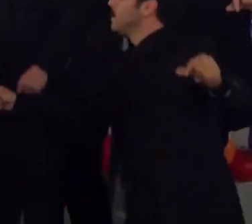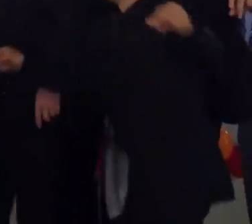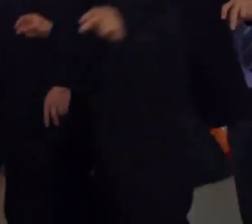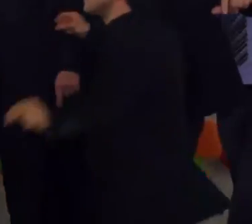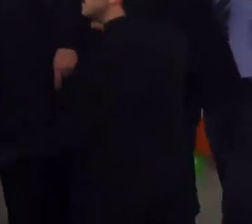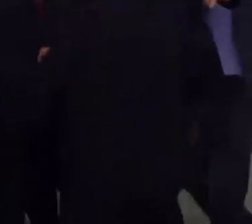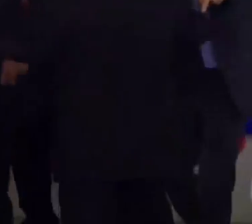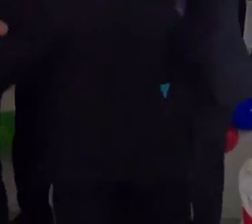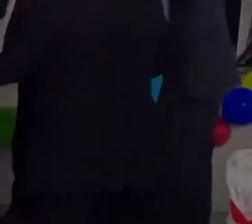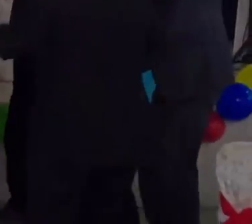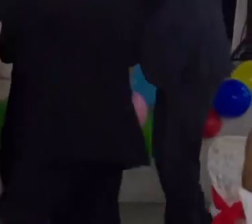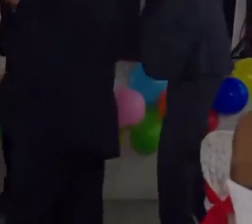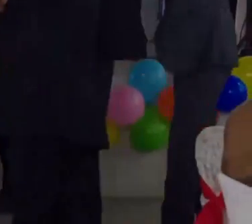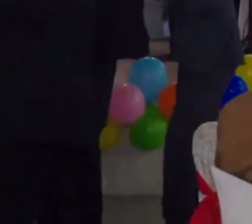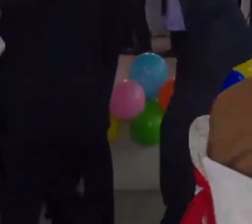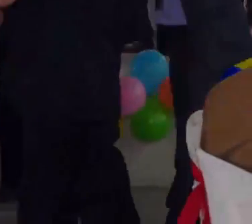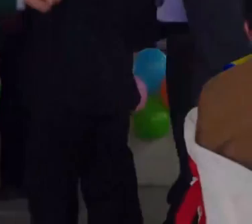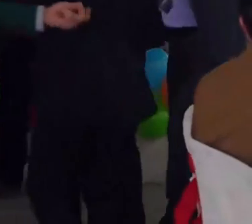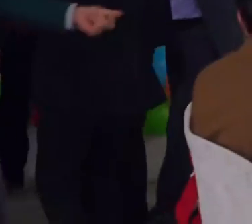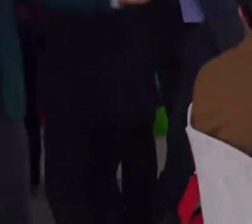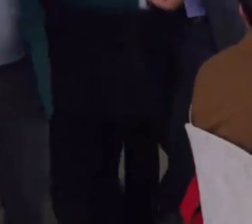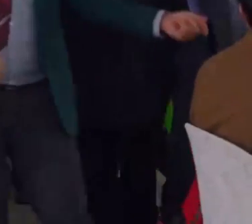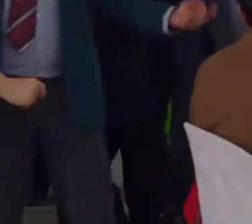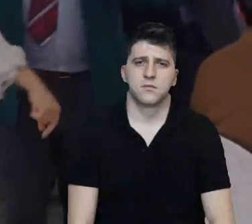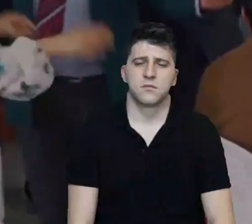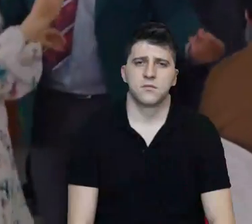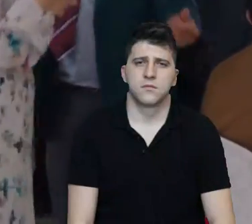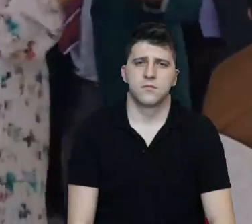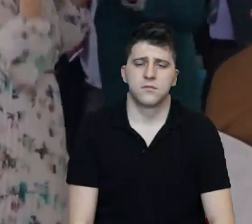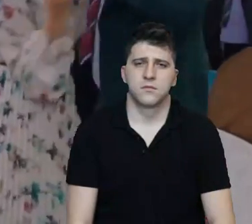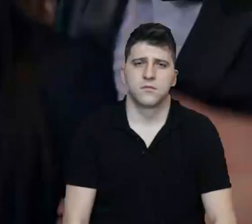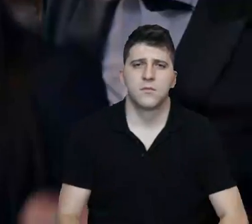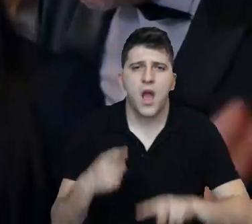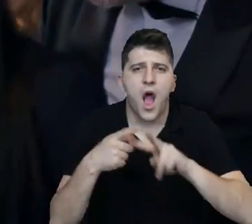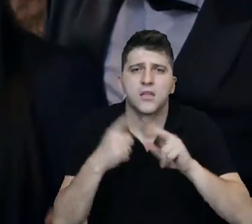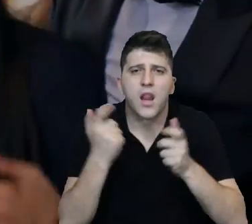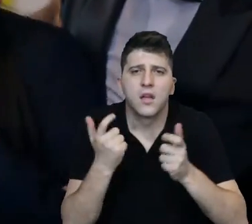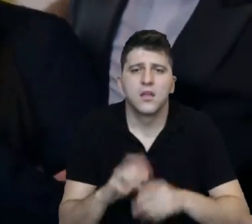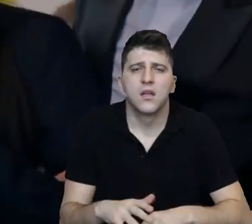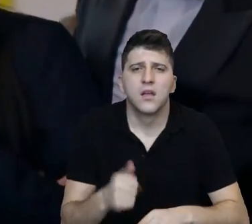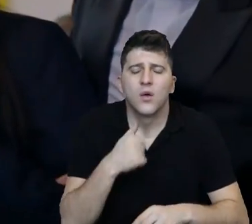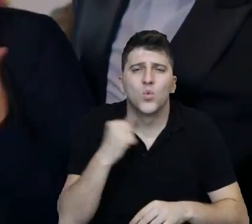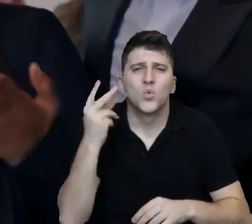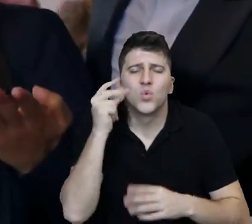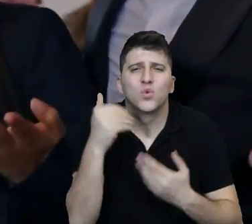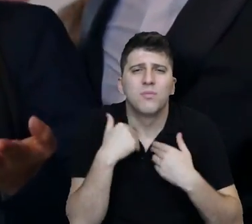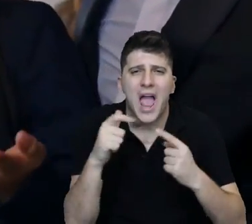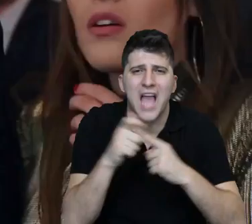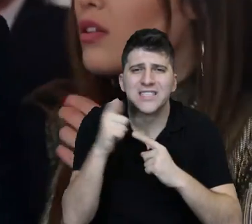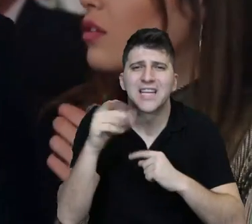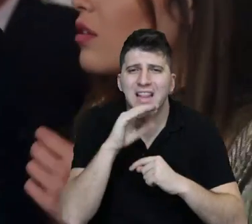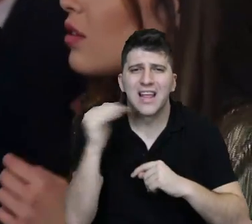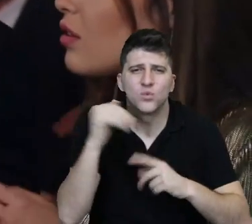Masadan kalkan İbrahim piste inip kızlarına yanaştı. Arda nerede kaldı? Hey, baba ben onu unuttum. Ejder